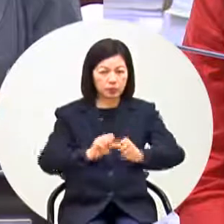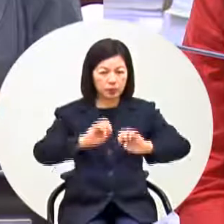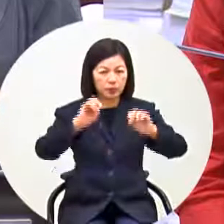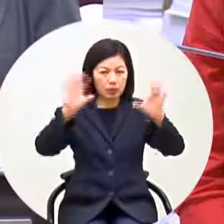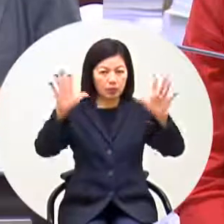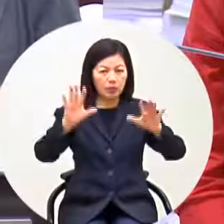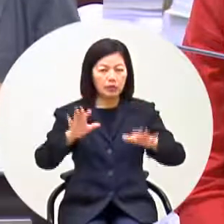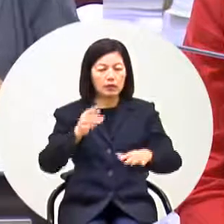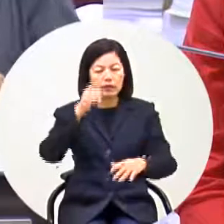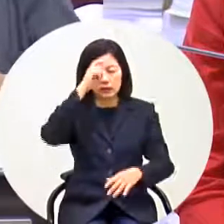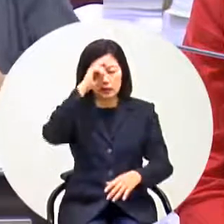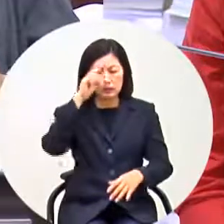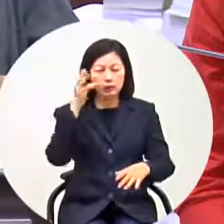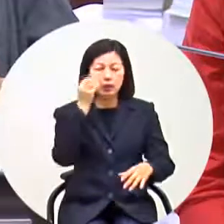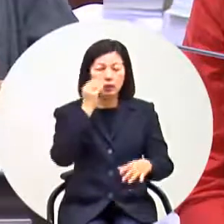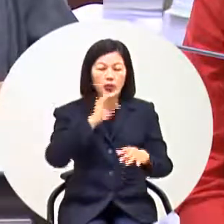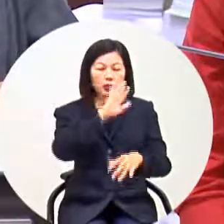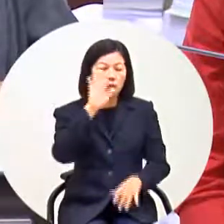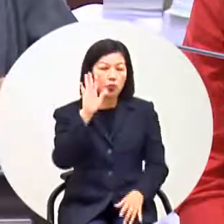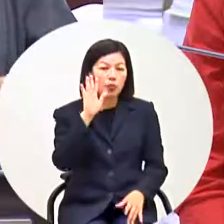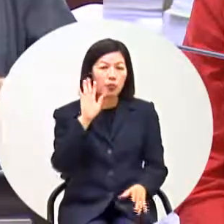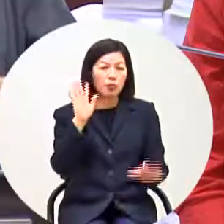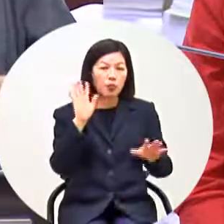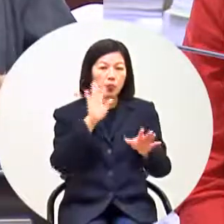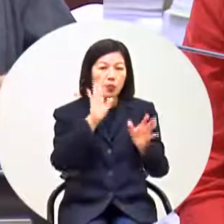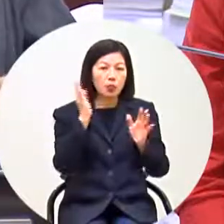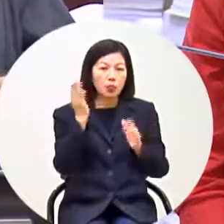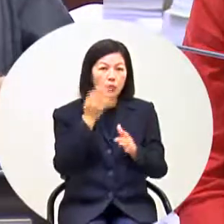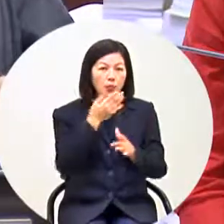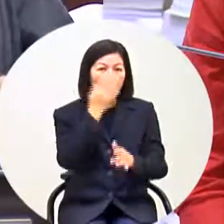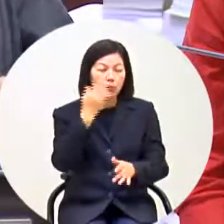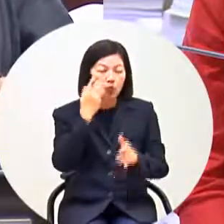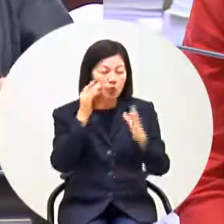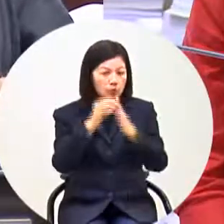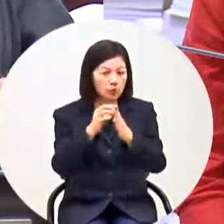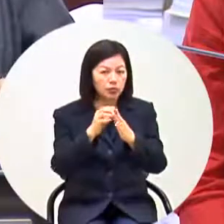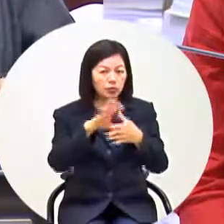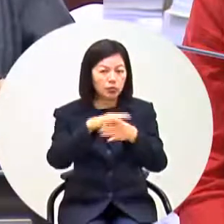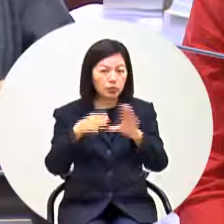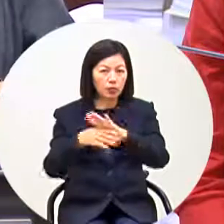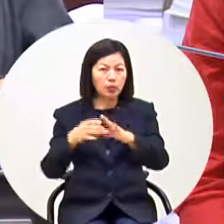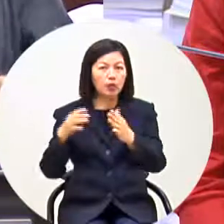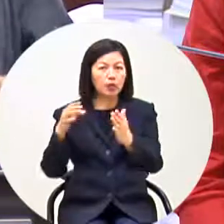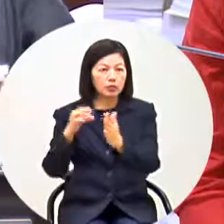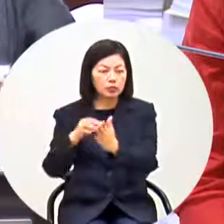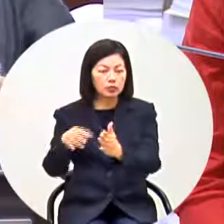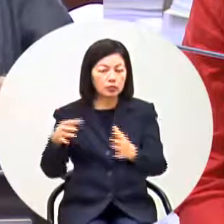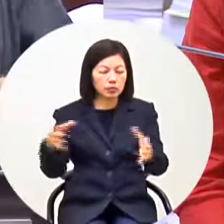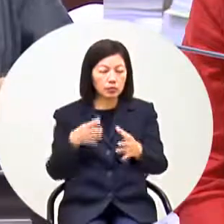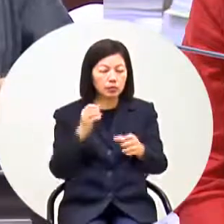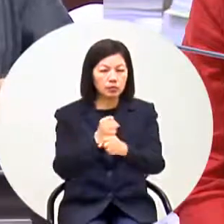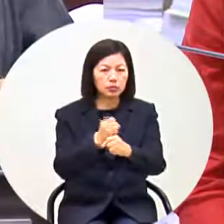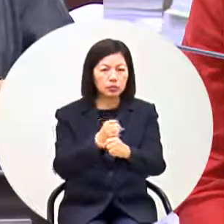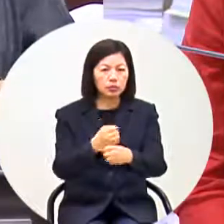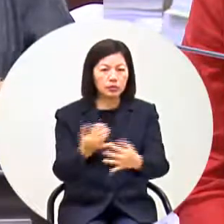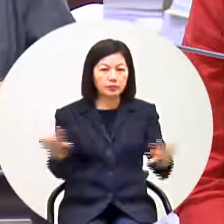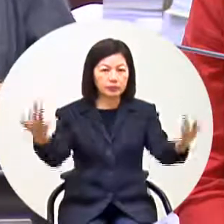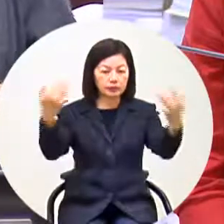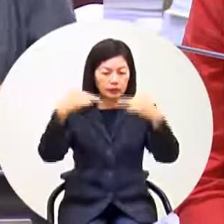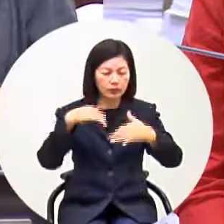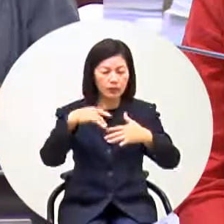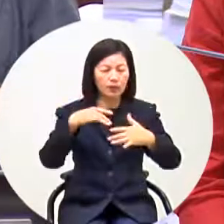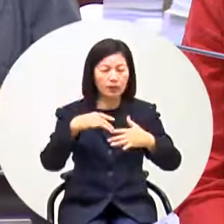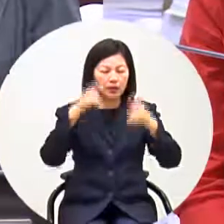作，让所有的要到我们高雄来观光，或者在我们在网络上的行